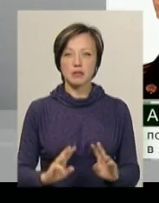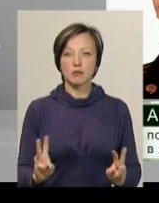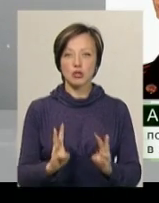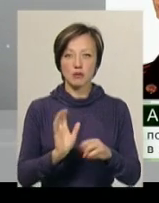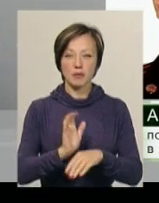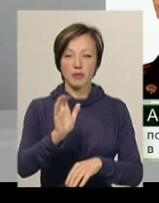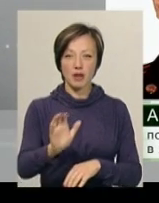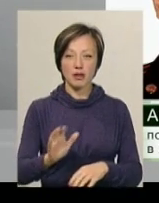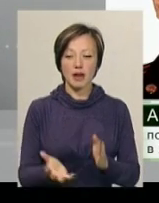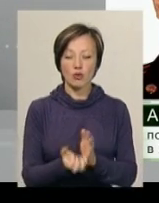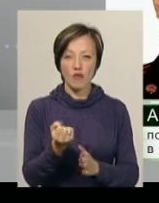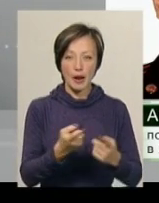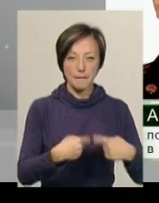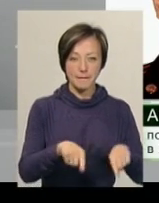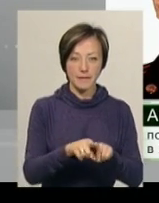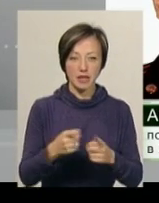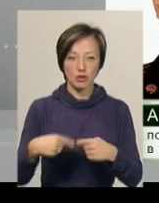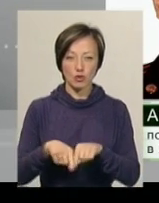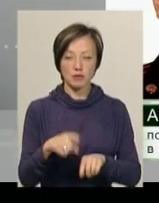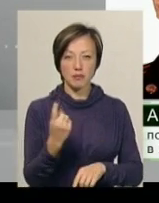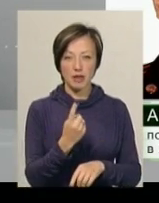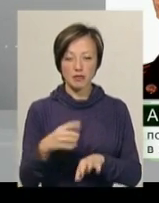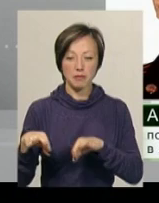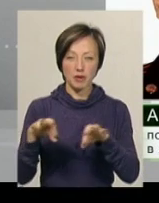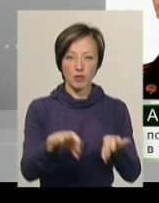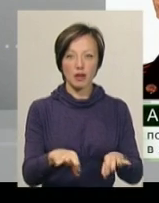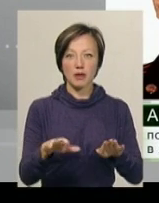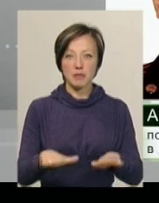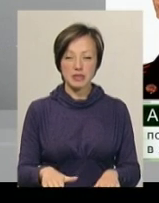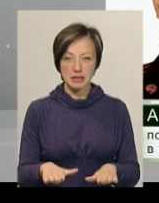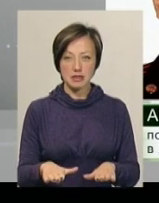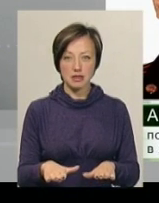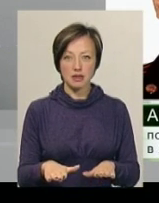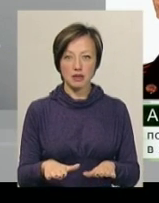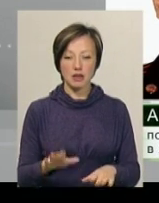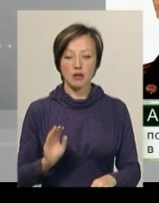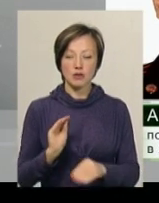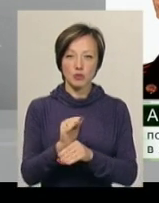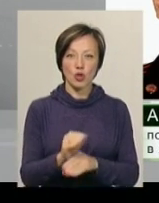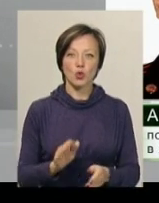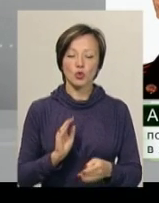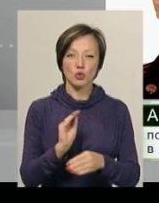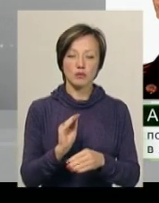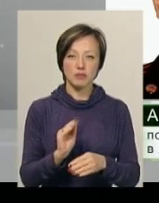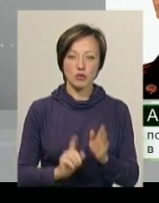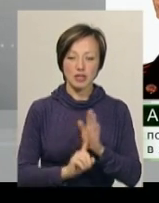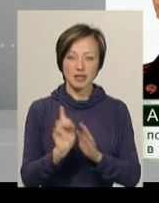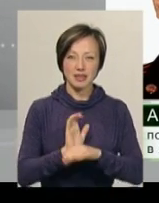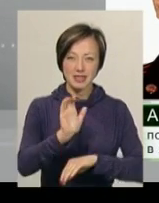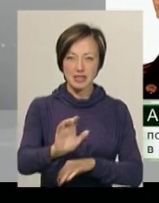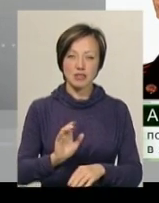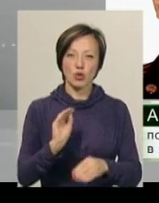направлені пожежно-рятувальні підрозділи. Перші підрозділи, які прибули на місці, запросили додаткові сили і засоби, підвищили номер